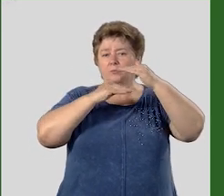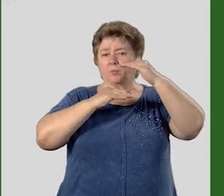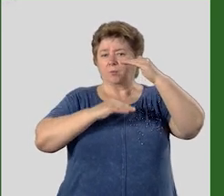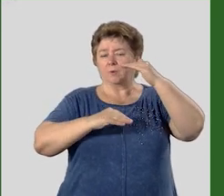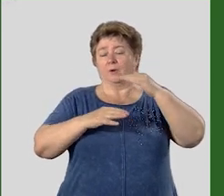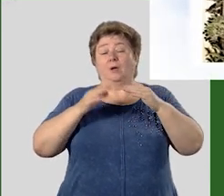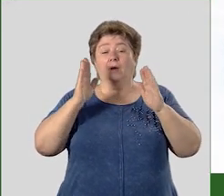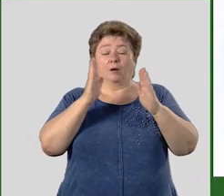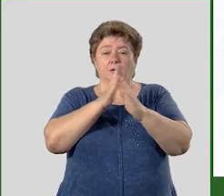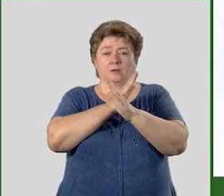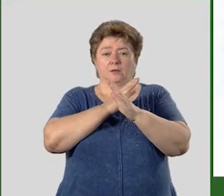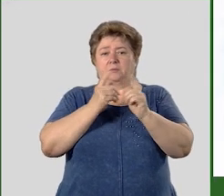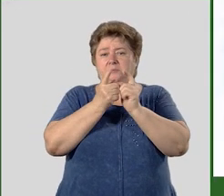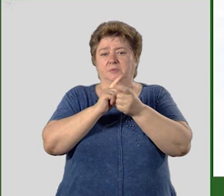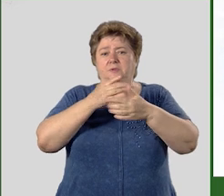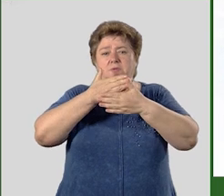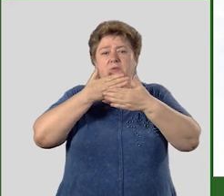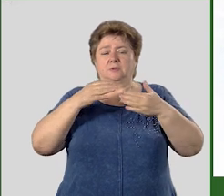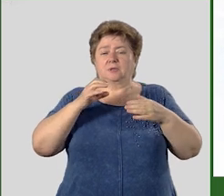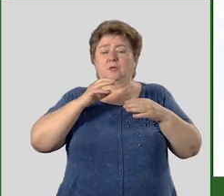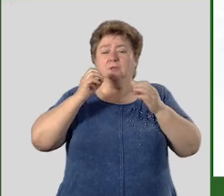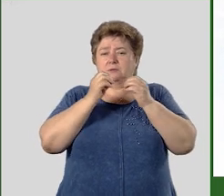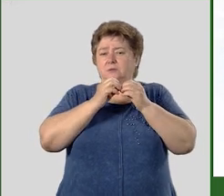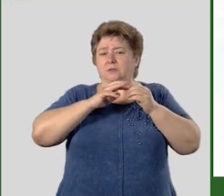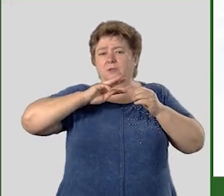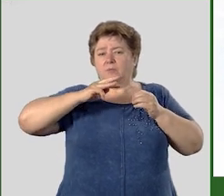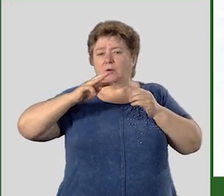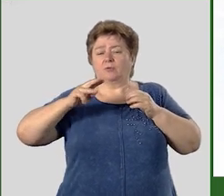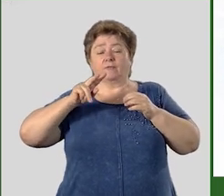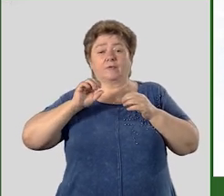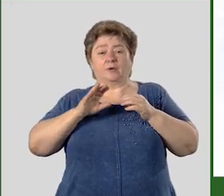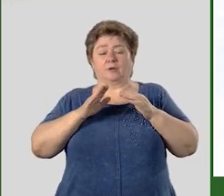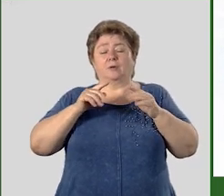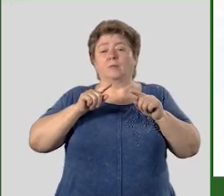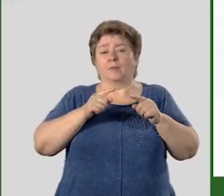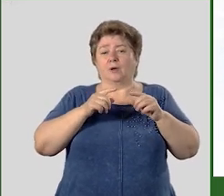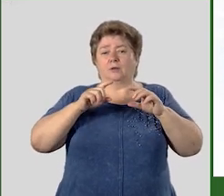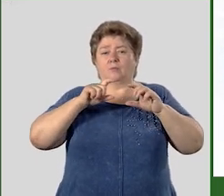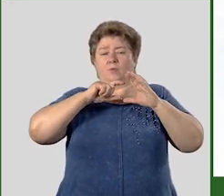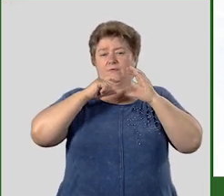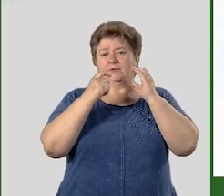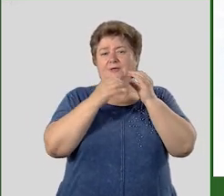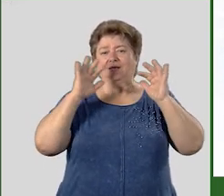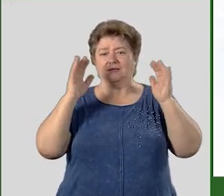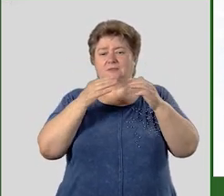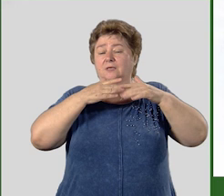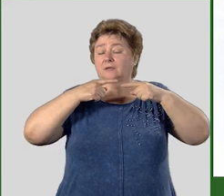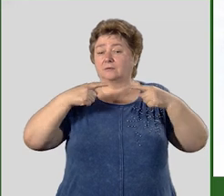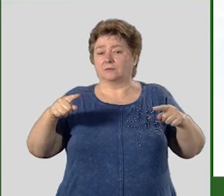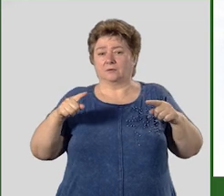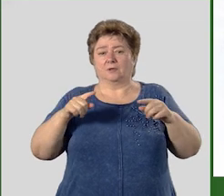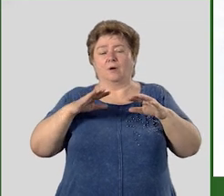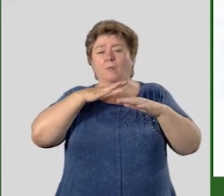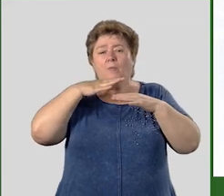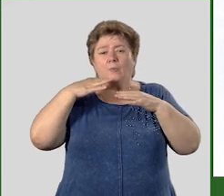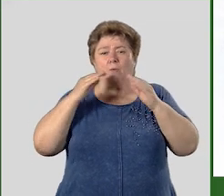многоярусность. Климат здесь не менялся десятки миллионов лет, поэтому экваториальные леса отличаются